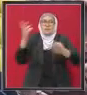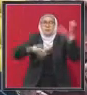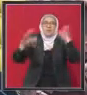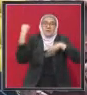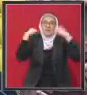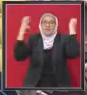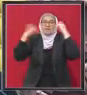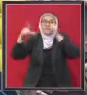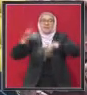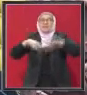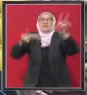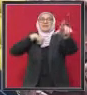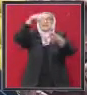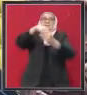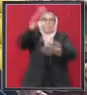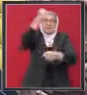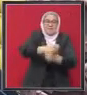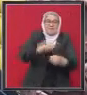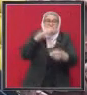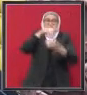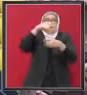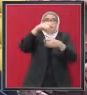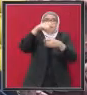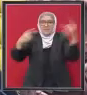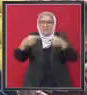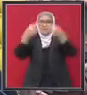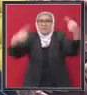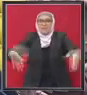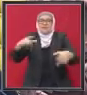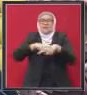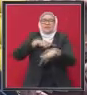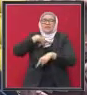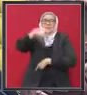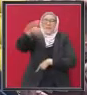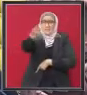pernah libatkan kerja di bangkang. Pakatan harap.